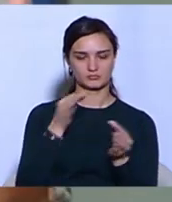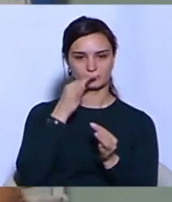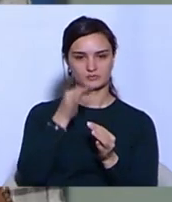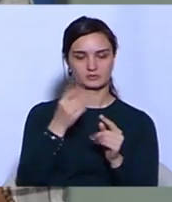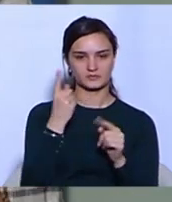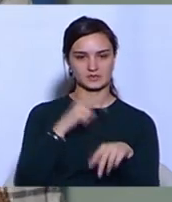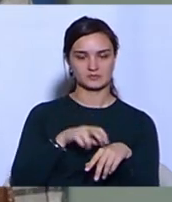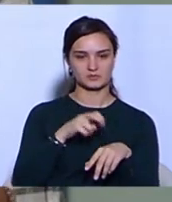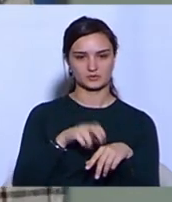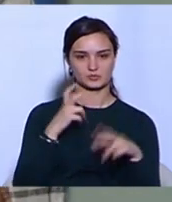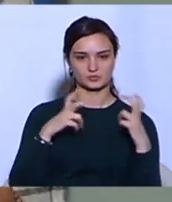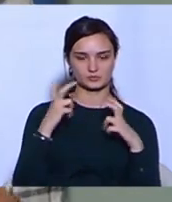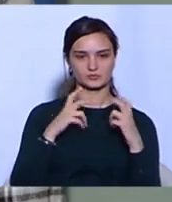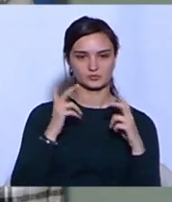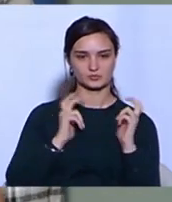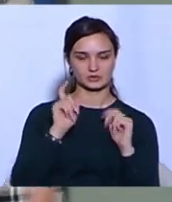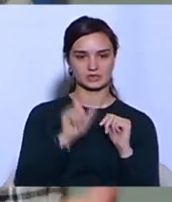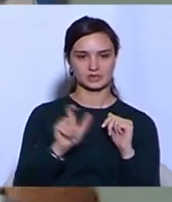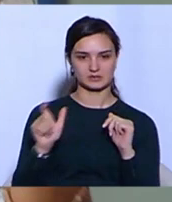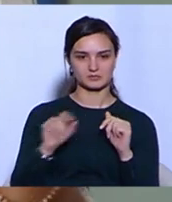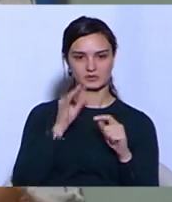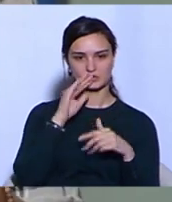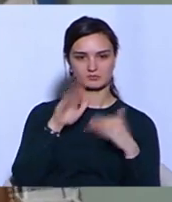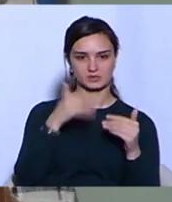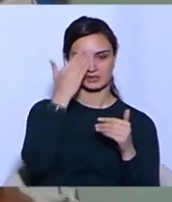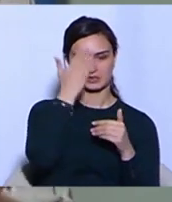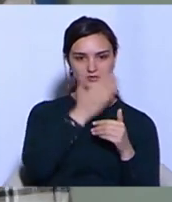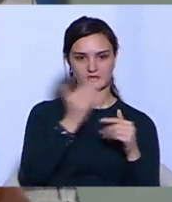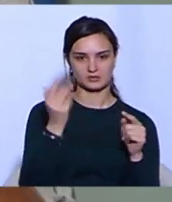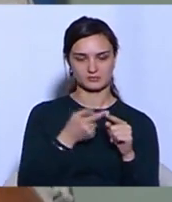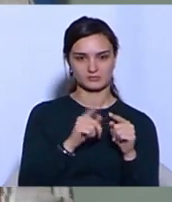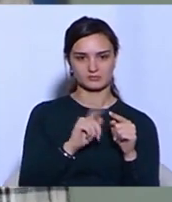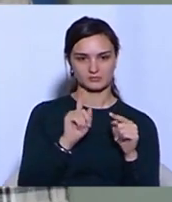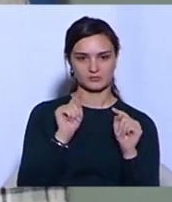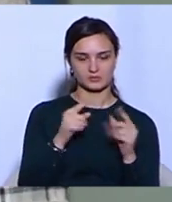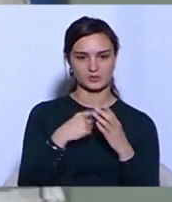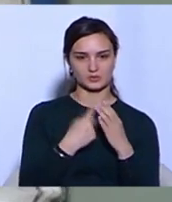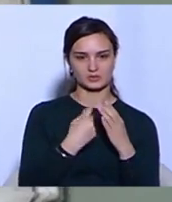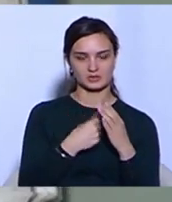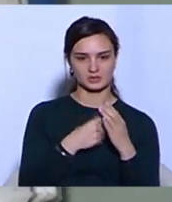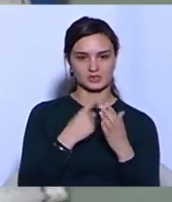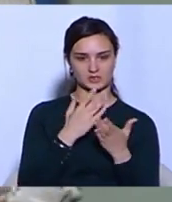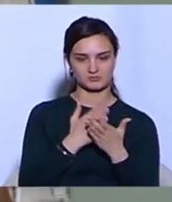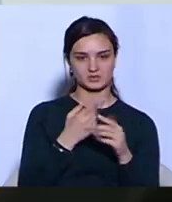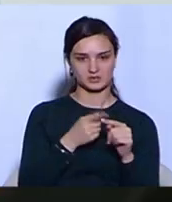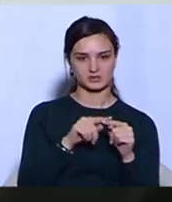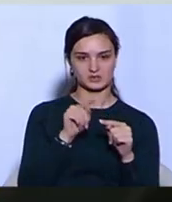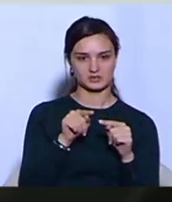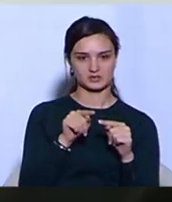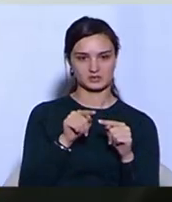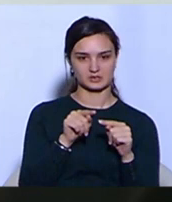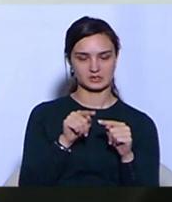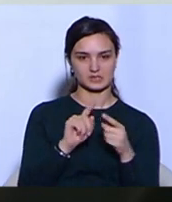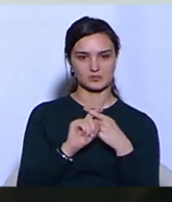რიგში სამედიცინო უნივერსიტეტის სტუდენტებს და შემდეგ საზოგადოებას, რომ აუტიზმის გარშემო არსებული მითები და